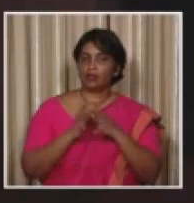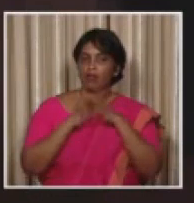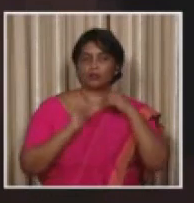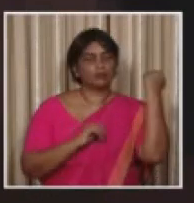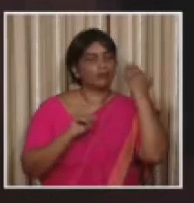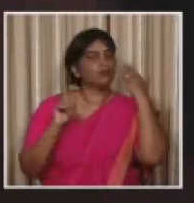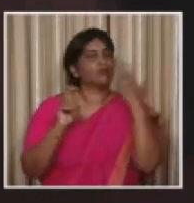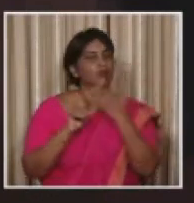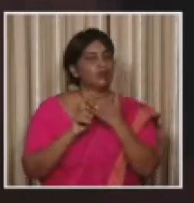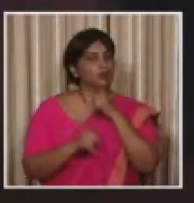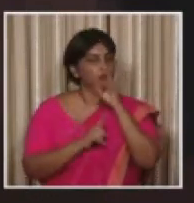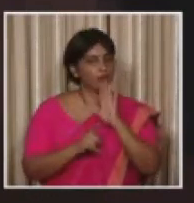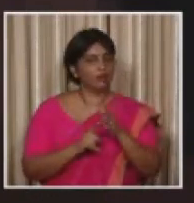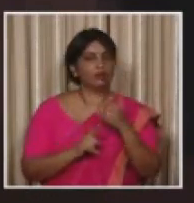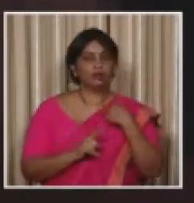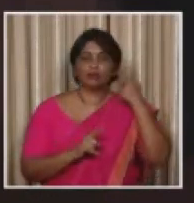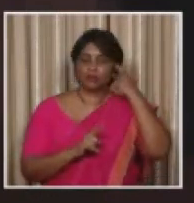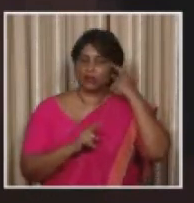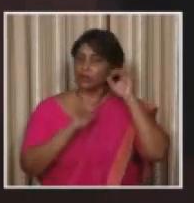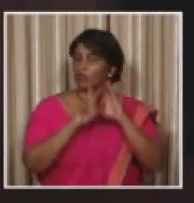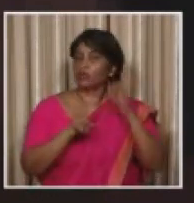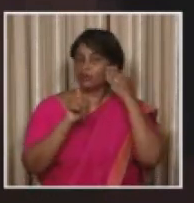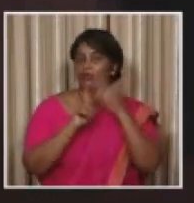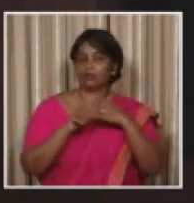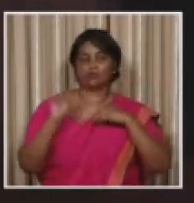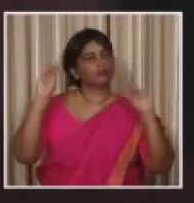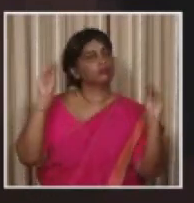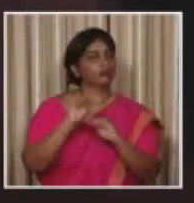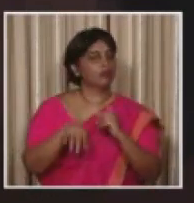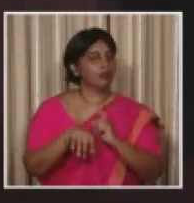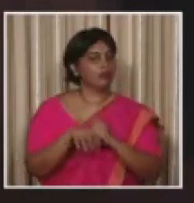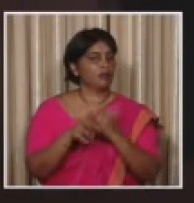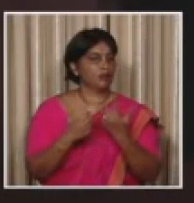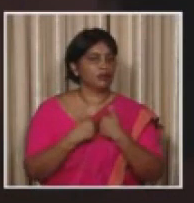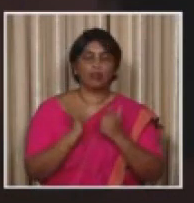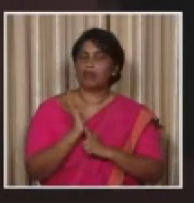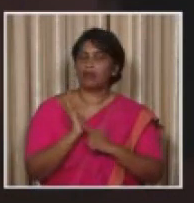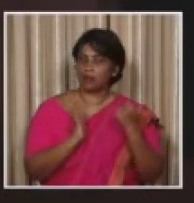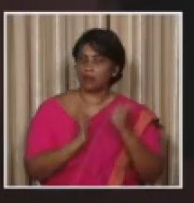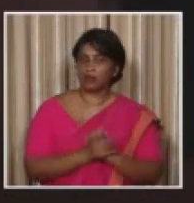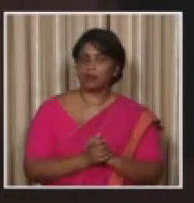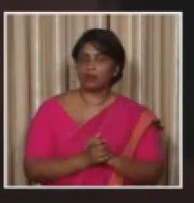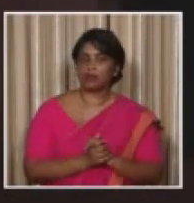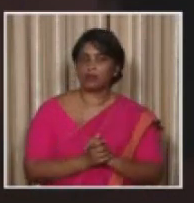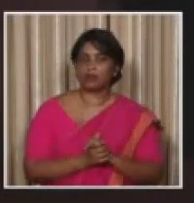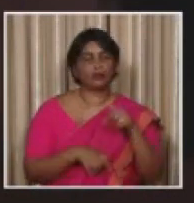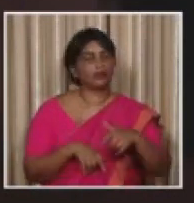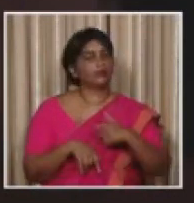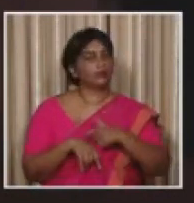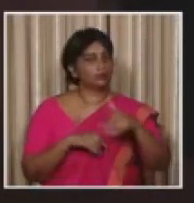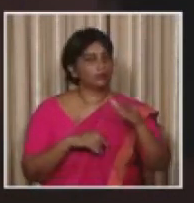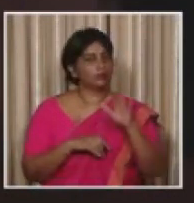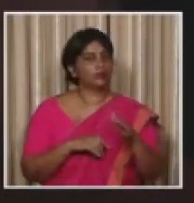कथिकयान ये पिलिबंदव कथा कला मायतना मठत् ये सदा यमक कथाकरणट अवस्थावल भीम भाग्याख्यल मे